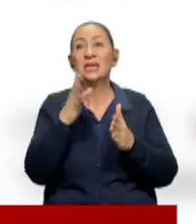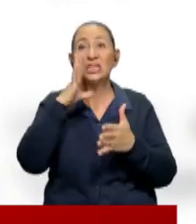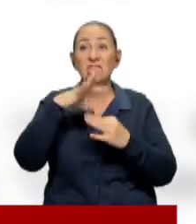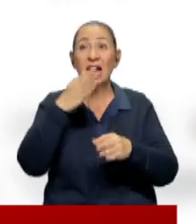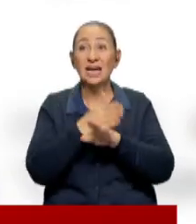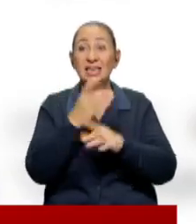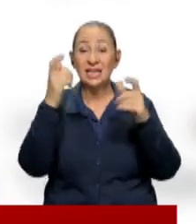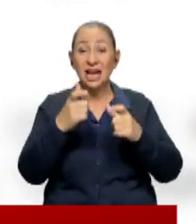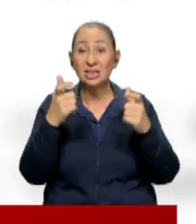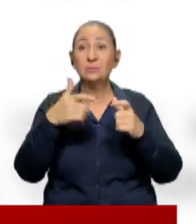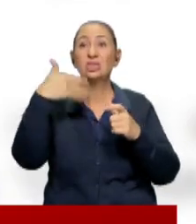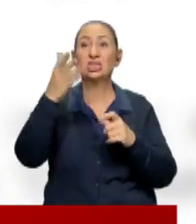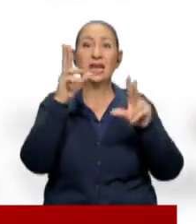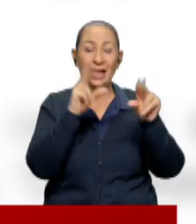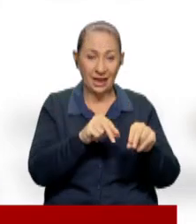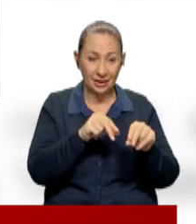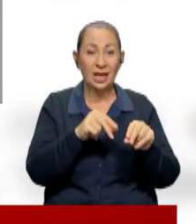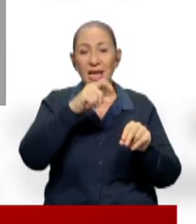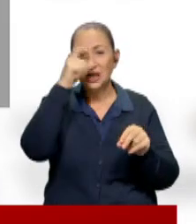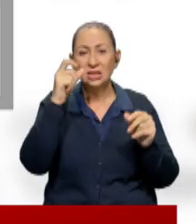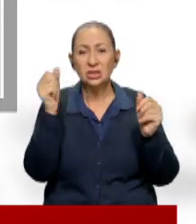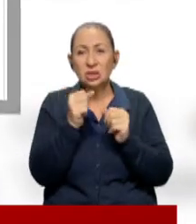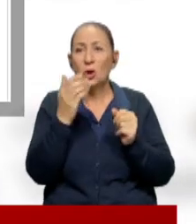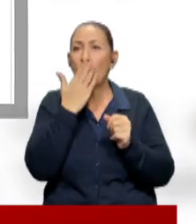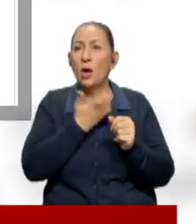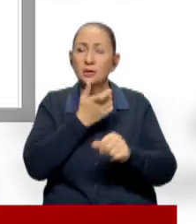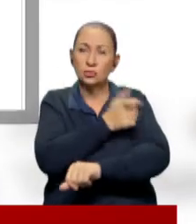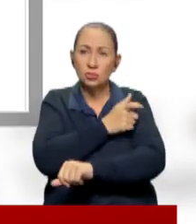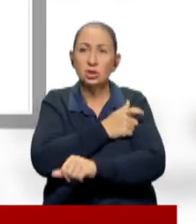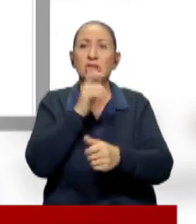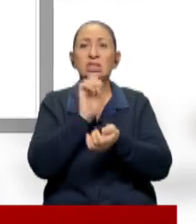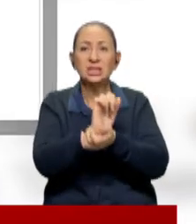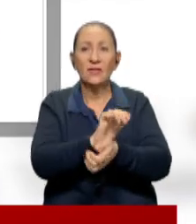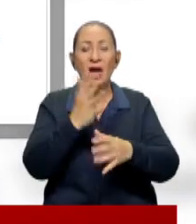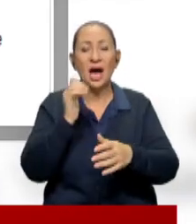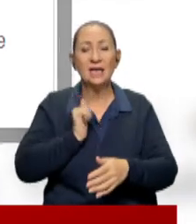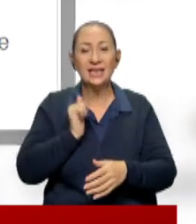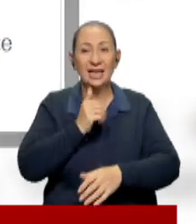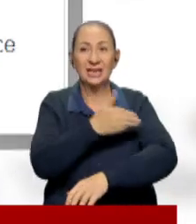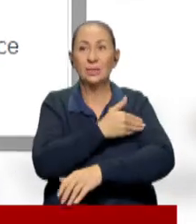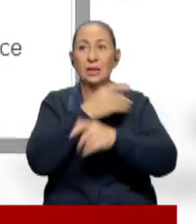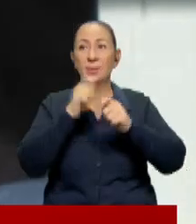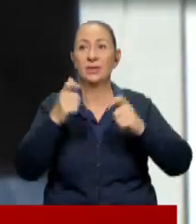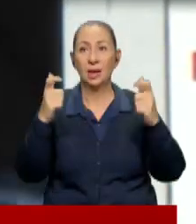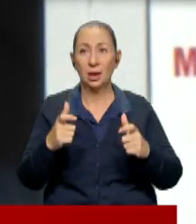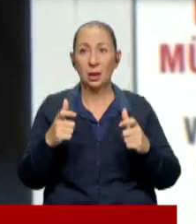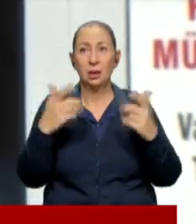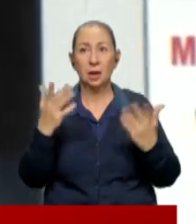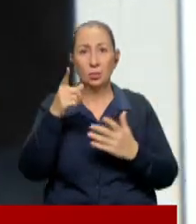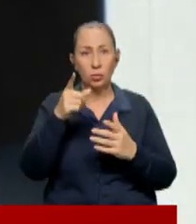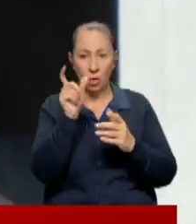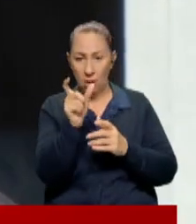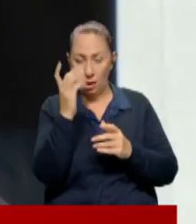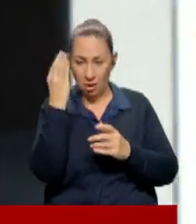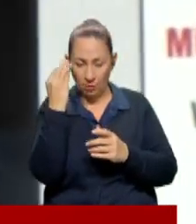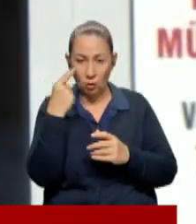Kişinin asıl yerleşim yeri dışında kalan yazlık kışlık öğrenci yurdu, cezaevi ya da askerlik hizmetinin yapıldığı yer. Yani bu tanıma